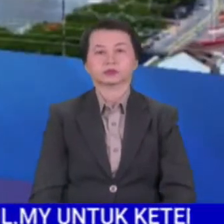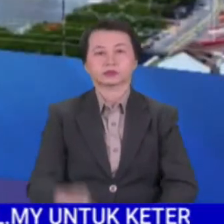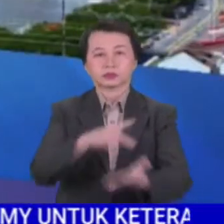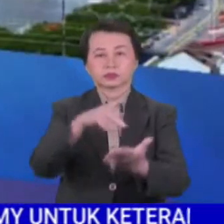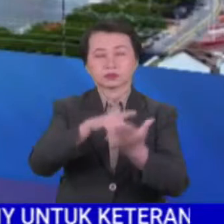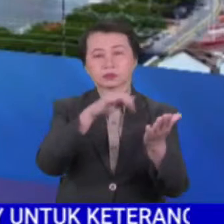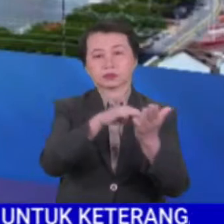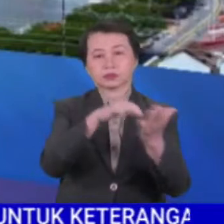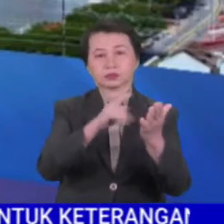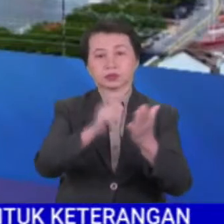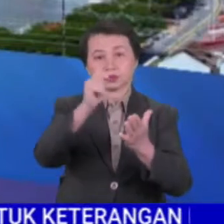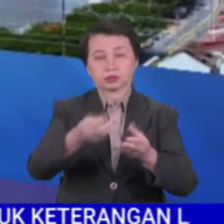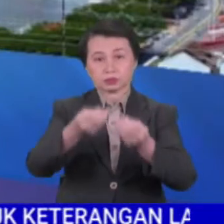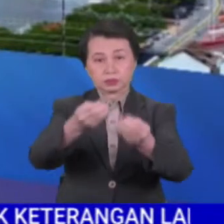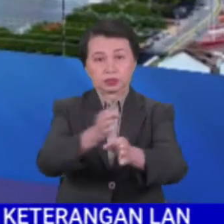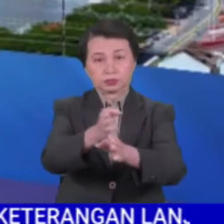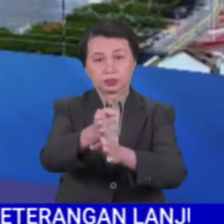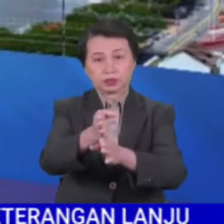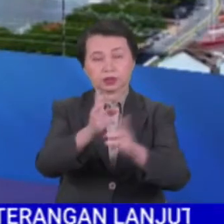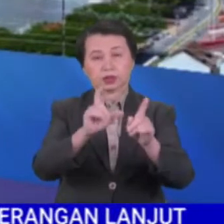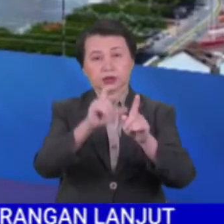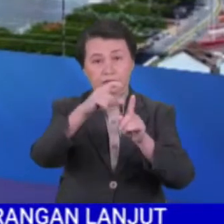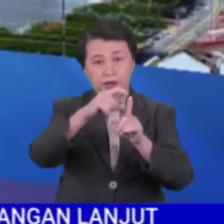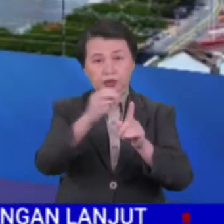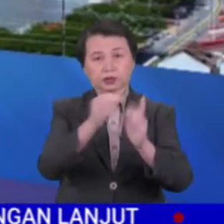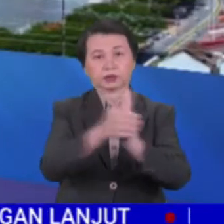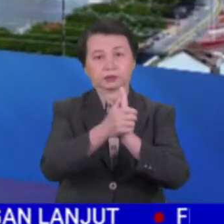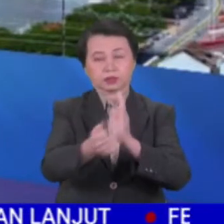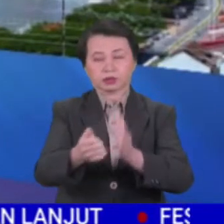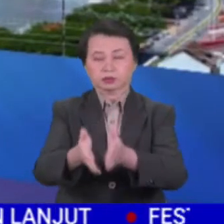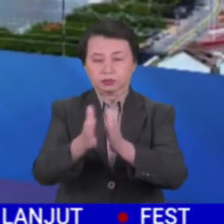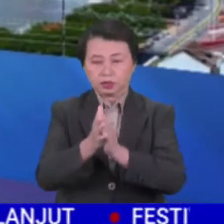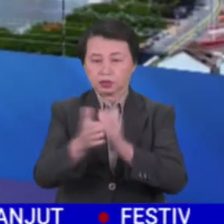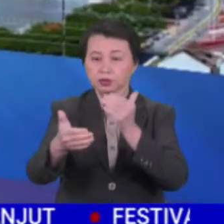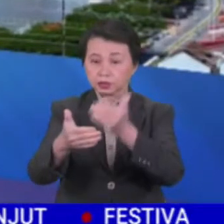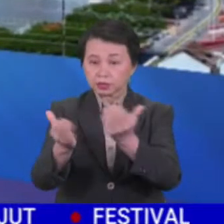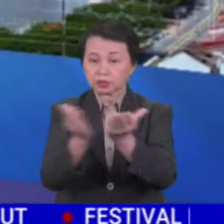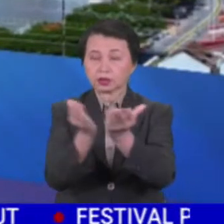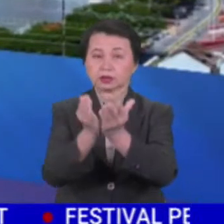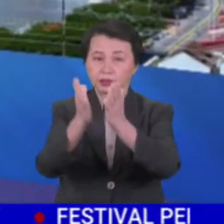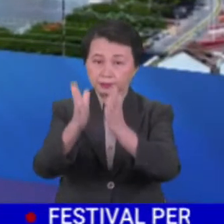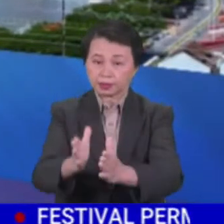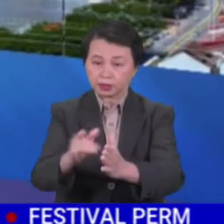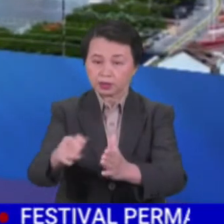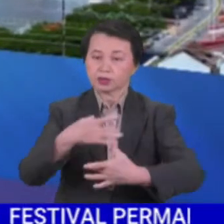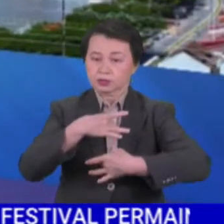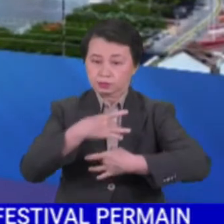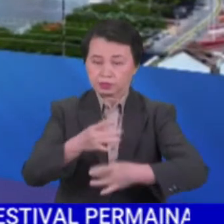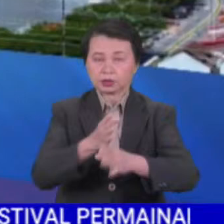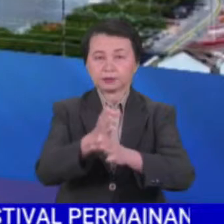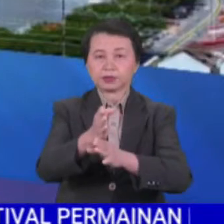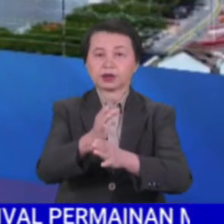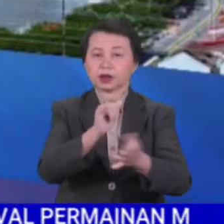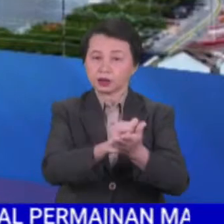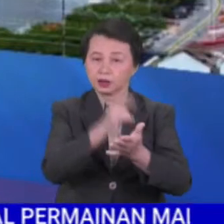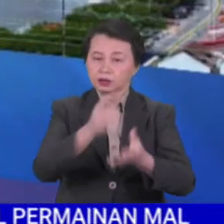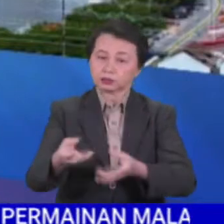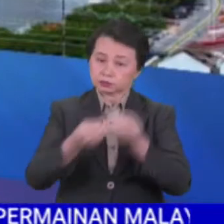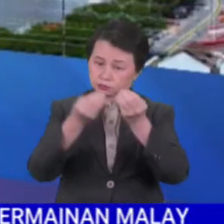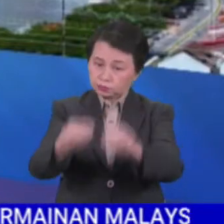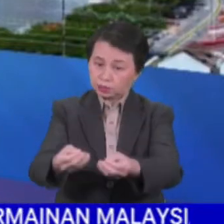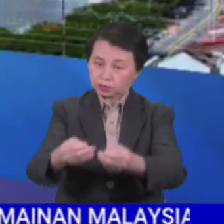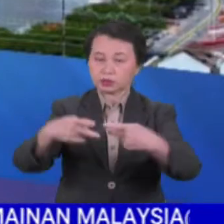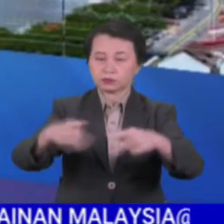Pusat pengajian tinggi yang menawarkan bidang teknikal dan kemahiran diseru mendekati pelajar-pelajar yang meminati bidang itu untuk